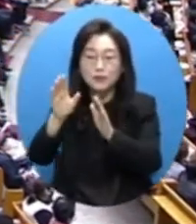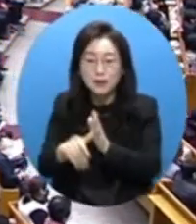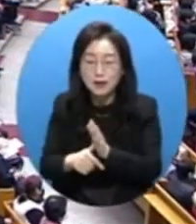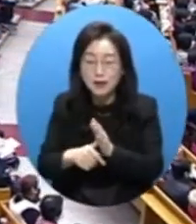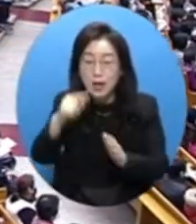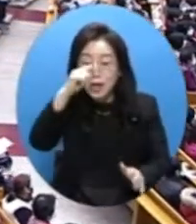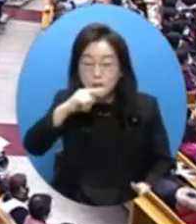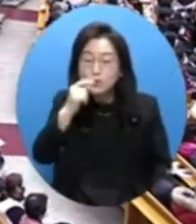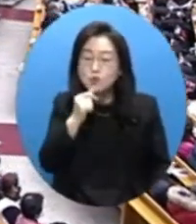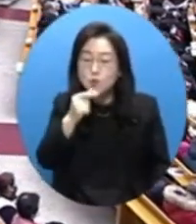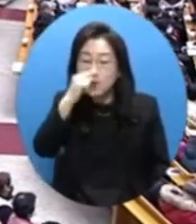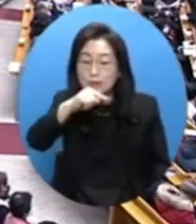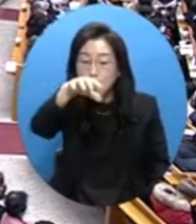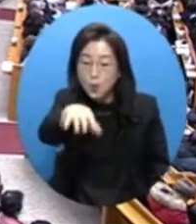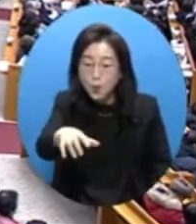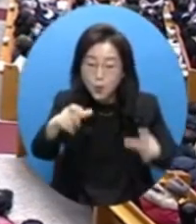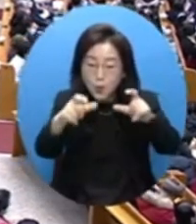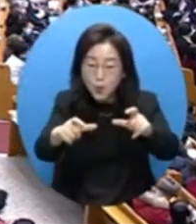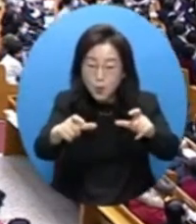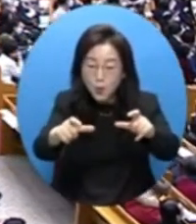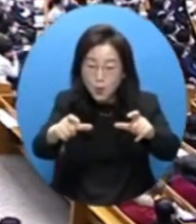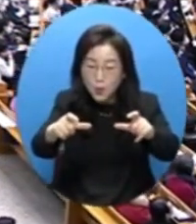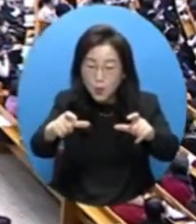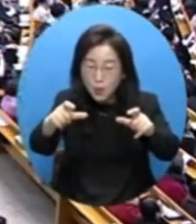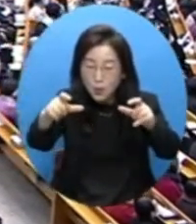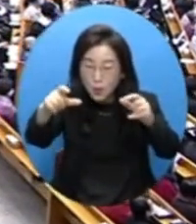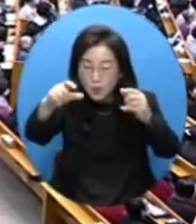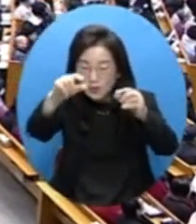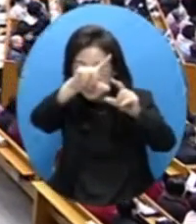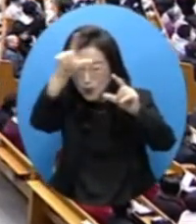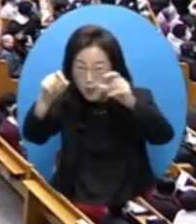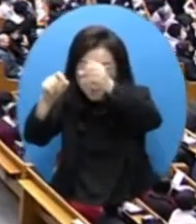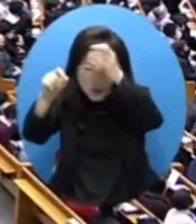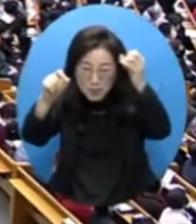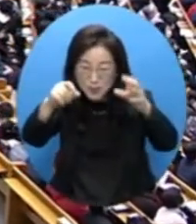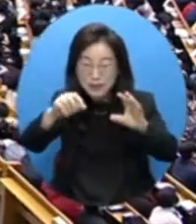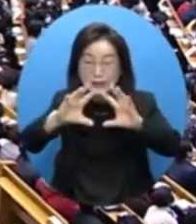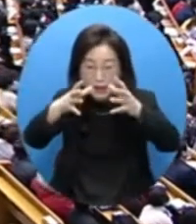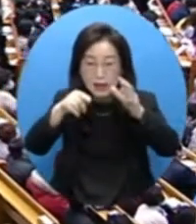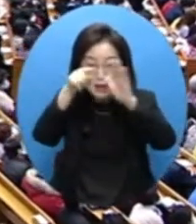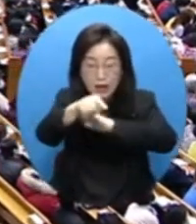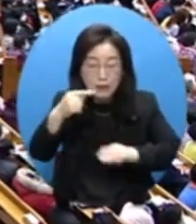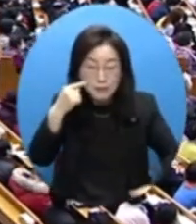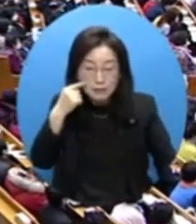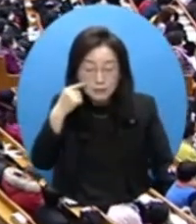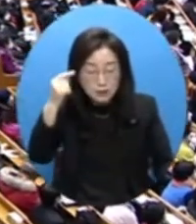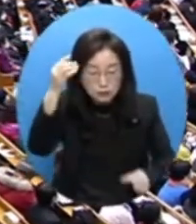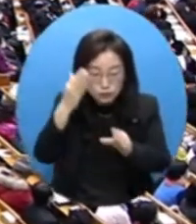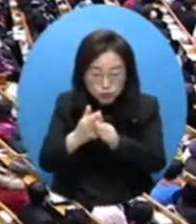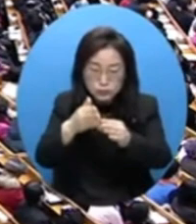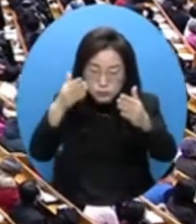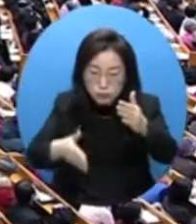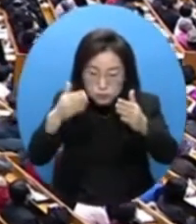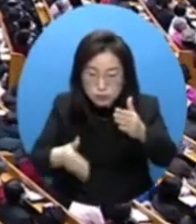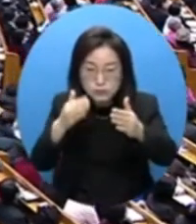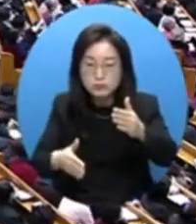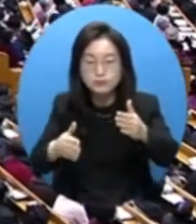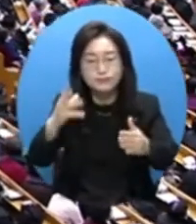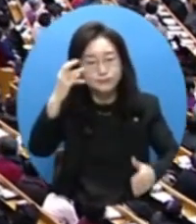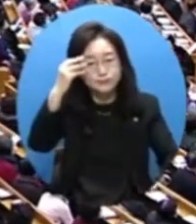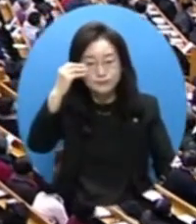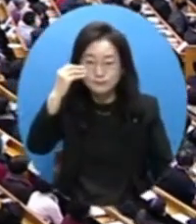지금으로 말하면 터키 지역을 다시 한번 순회하기를 원했습니다 이미 그것을 교회를 많이 세웠기 때문에 그런데 가려고 하면 자꾸 막으시는